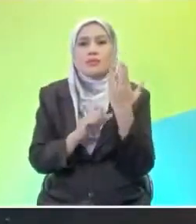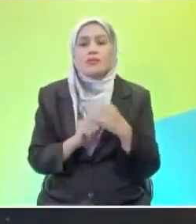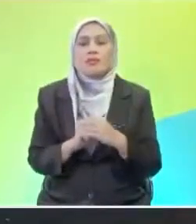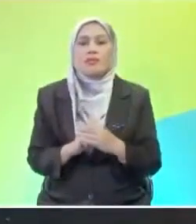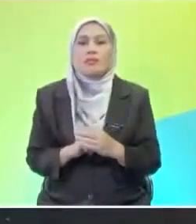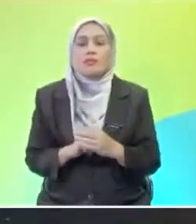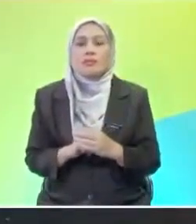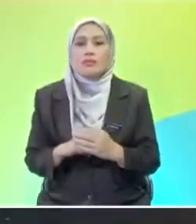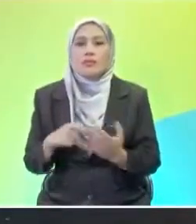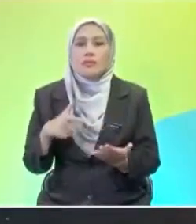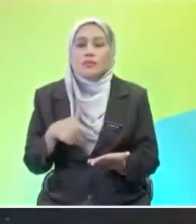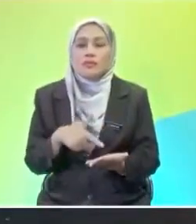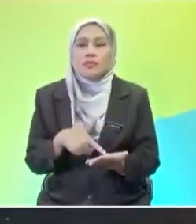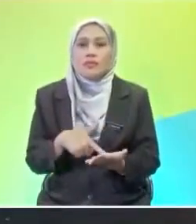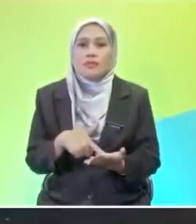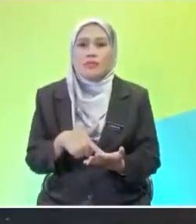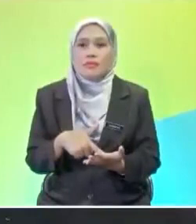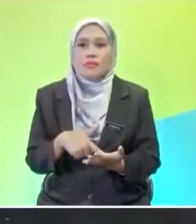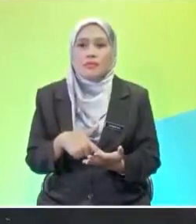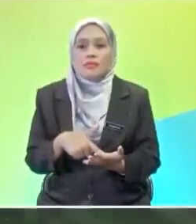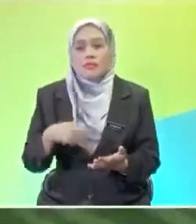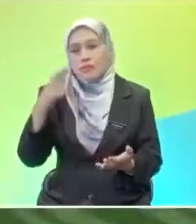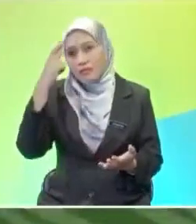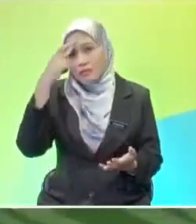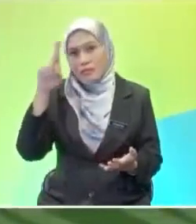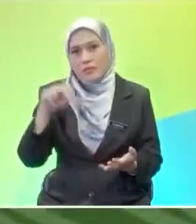lagi. Okey, siapa nak jawab lagi? Rashmita, silakan Rashmita.